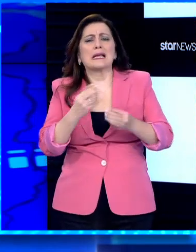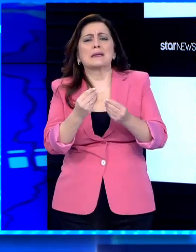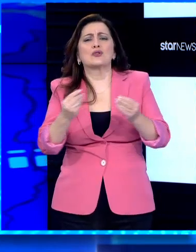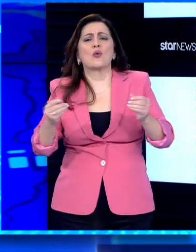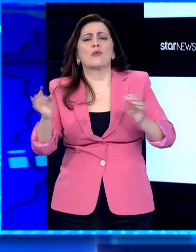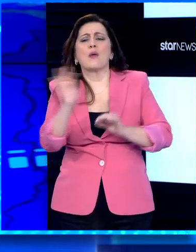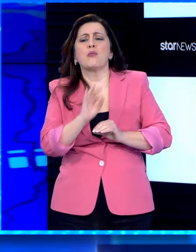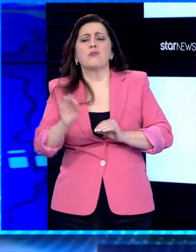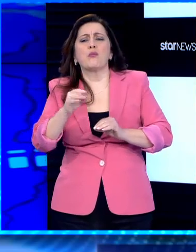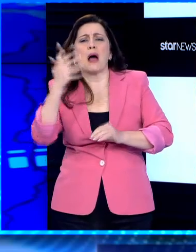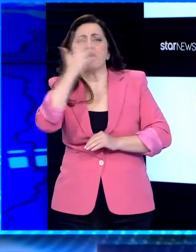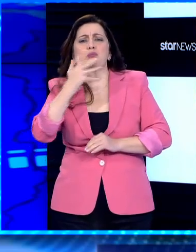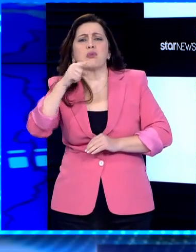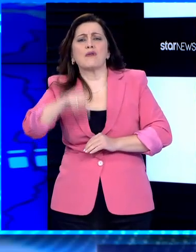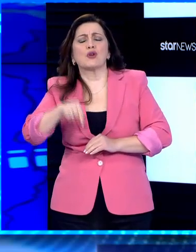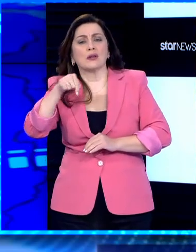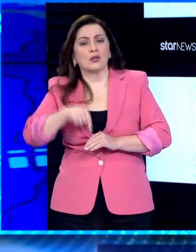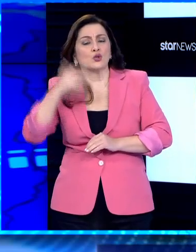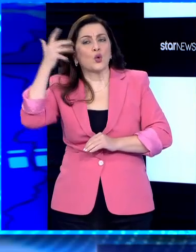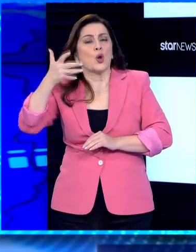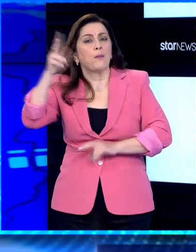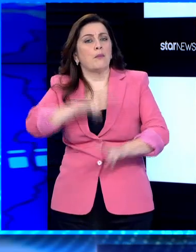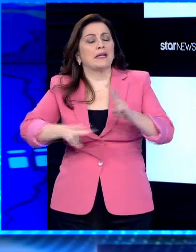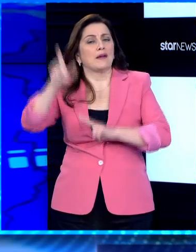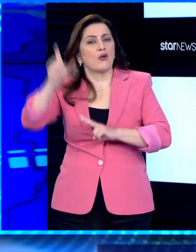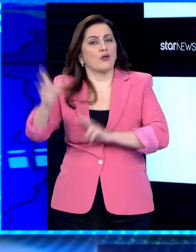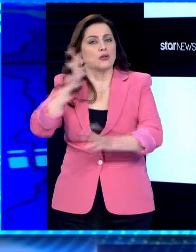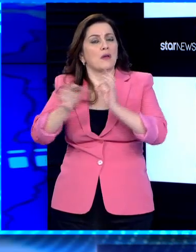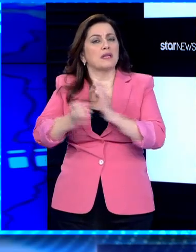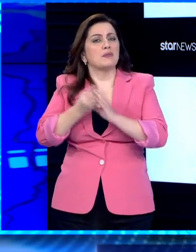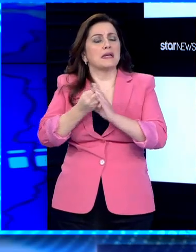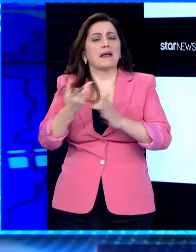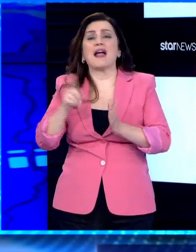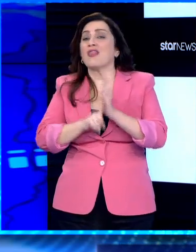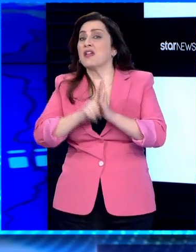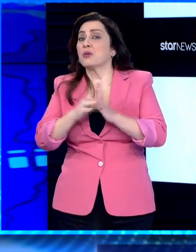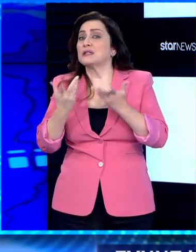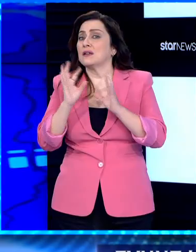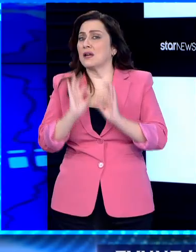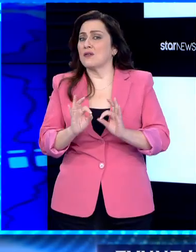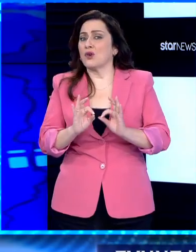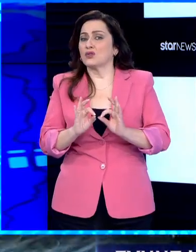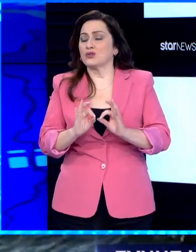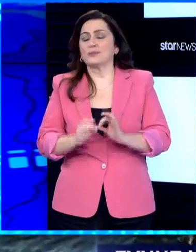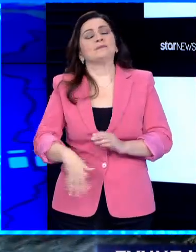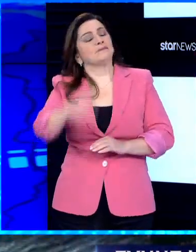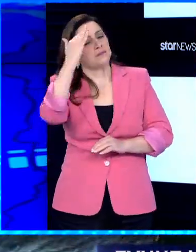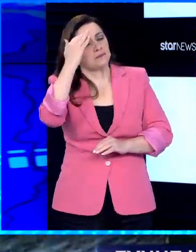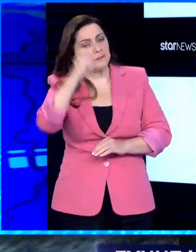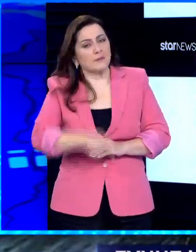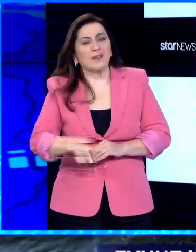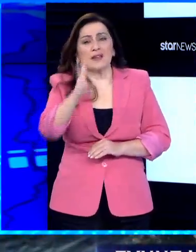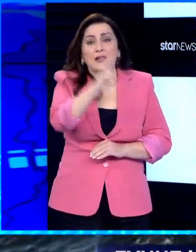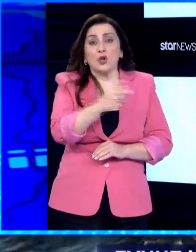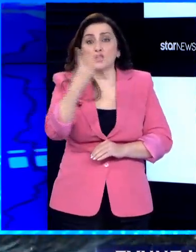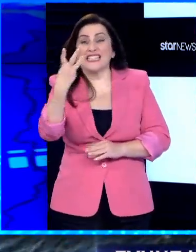χαρακτηριστικά του. Σύνδεση με τον μετεωρολόγο μας, Θοδωρή Κολυδά. Καλό μεσημέρι, Θοδωρή. Τι θερμοκρασίες θα έχουμε? Καλό μεσημέρι, Καταρίνα.